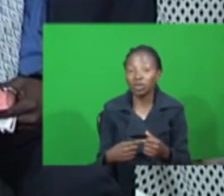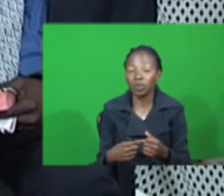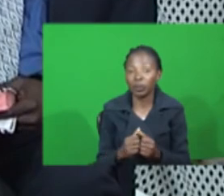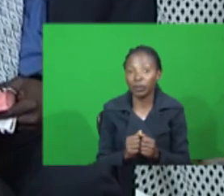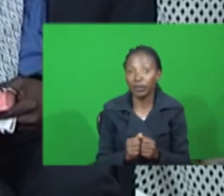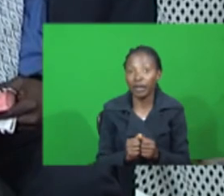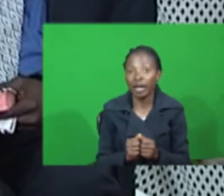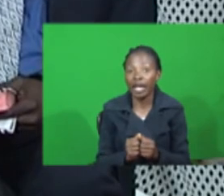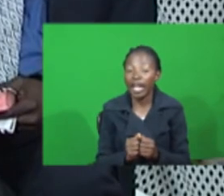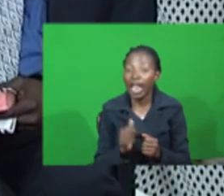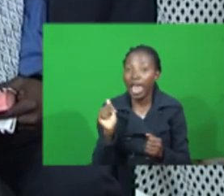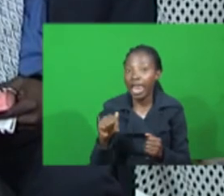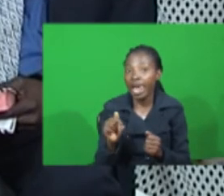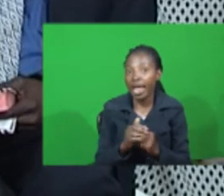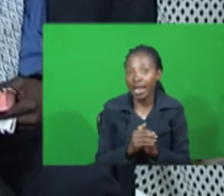panyaya.